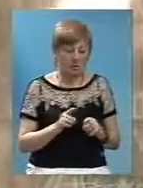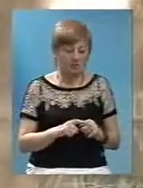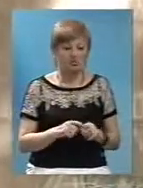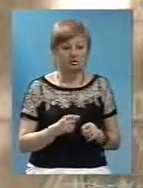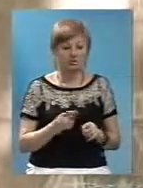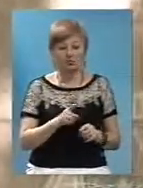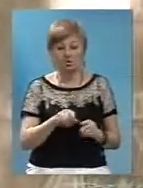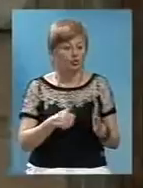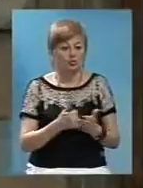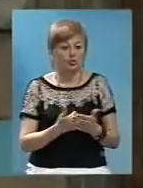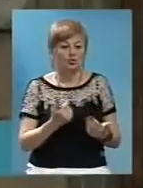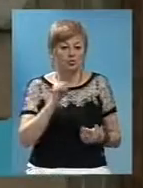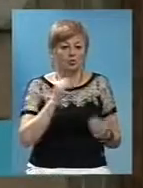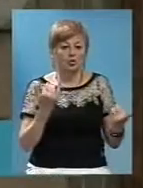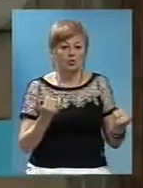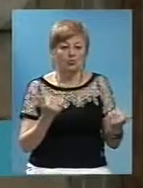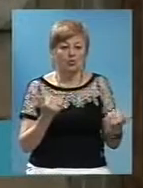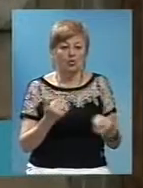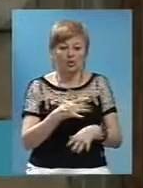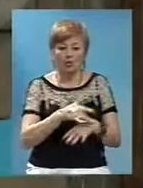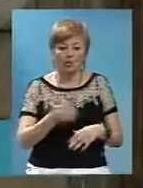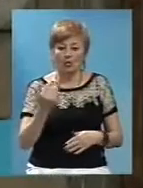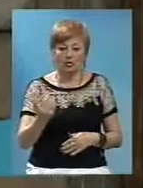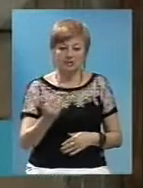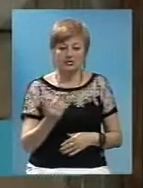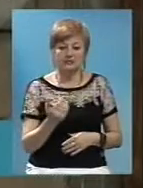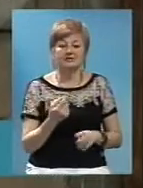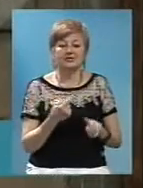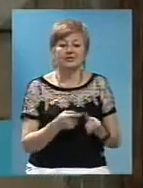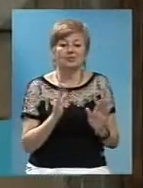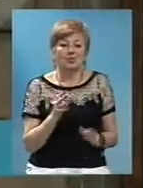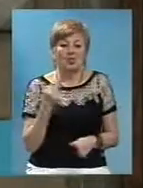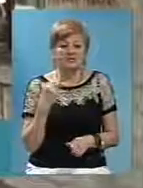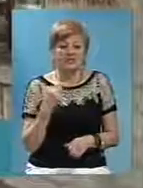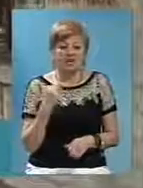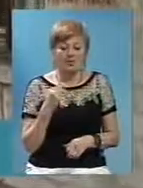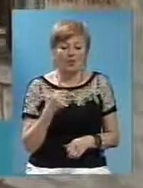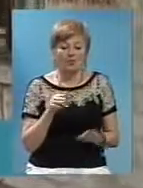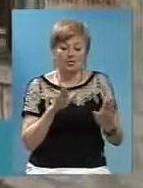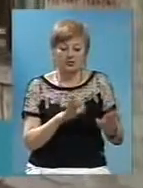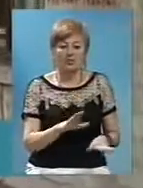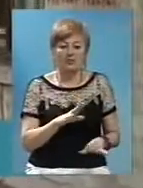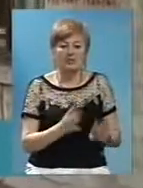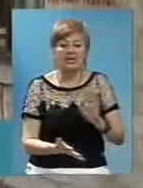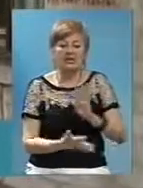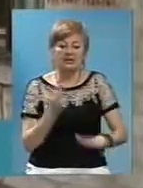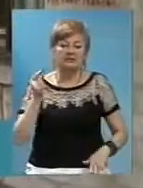України досі не встановлена. Лише за травень-грудень 21-го року в одній тільки Запорізькій губернії було розстріляно